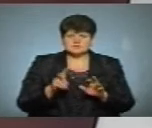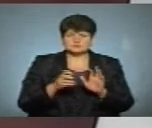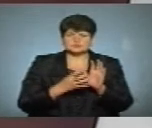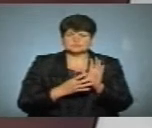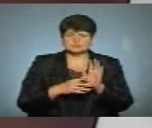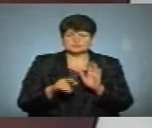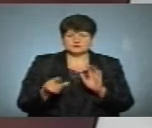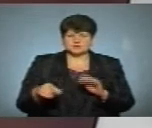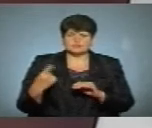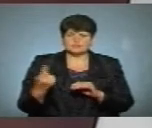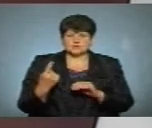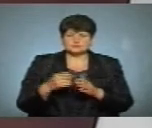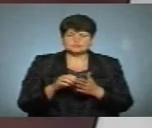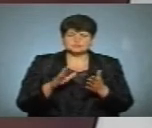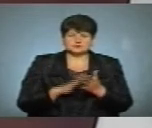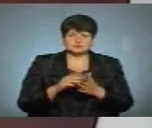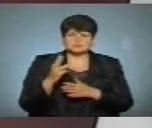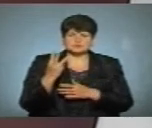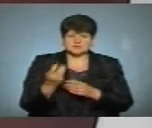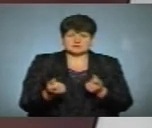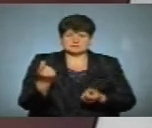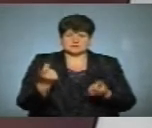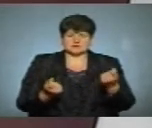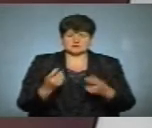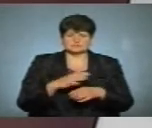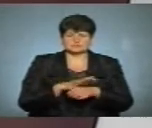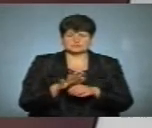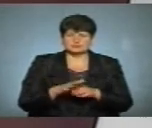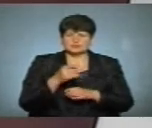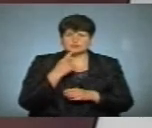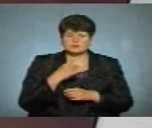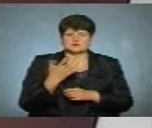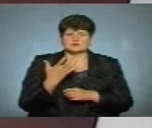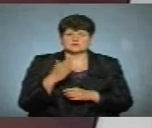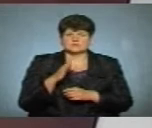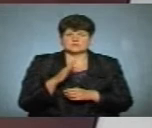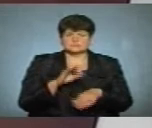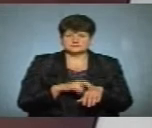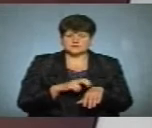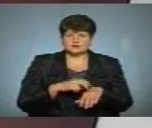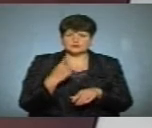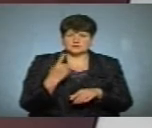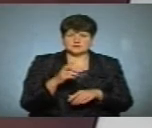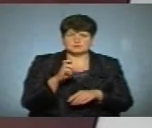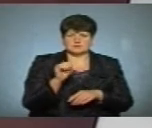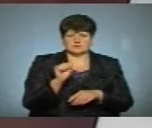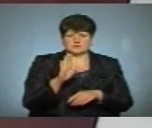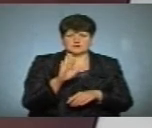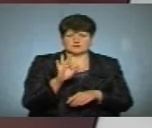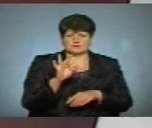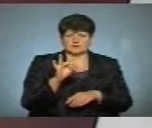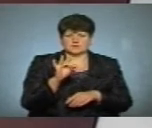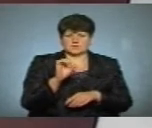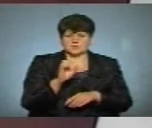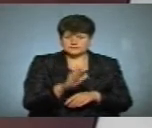людей. В області зареєстровано 3 спалахи COVID-19, каже Володимир Паничев. За його словами, один із них у Баворові, де люди святкували